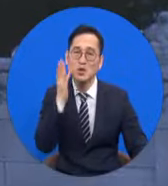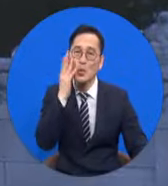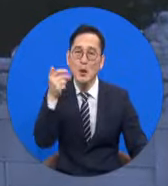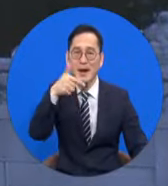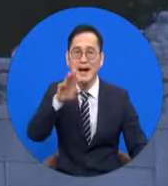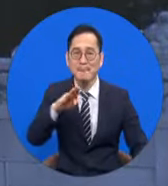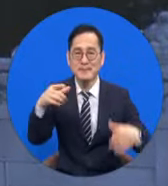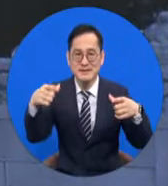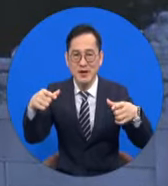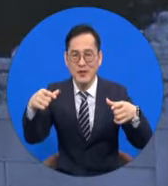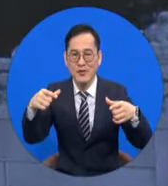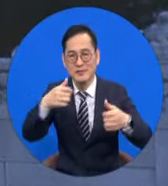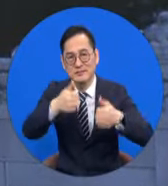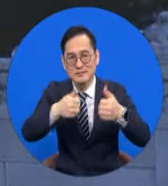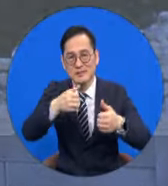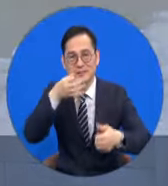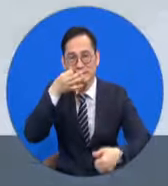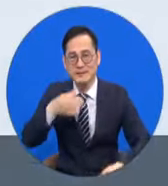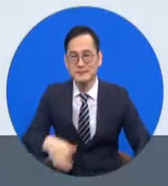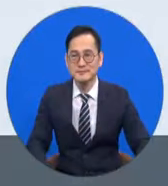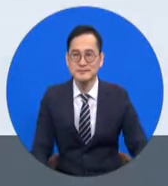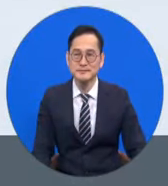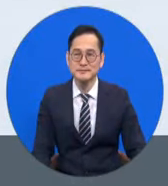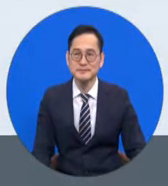도봉갑으로 가보겠습니다.